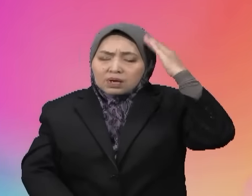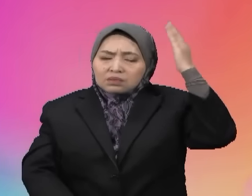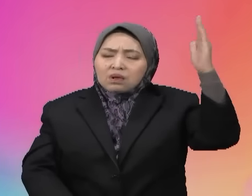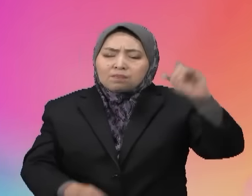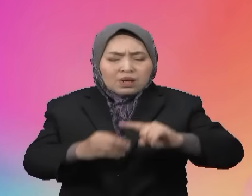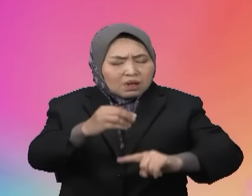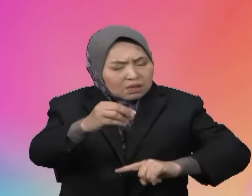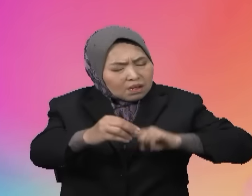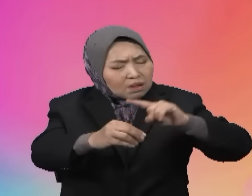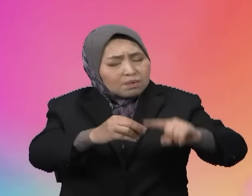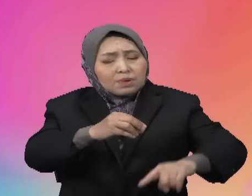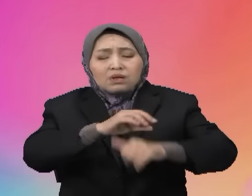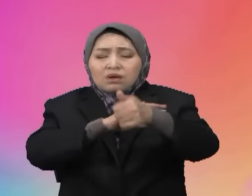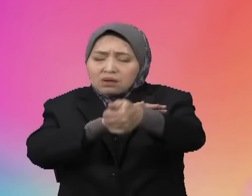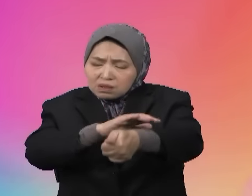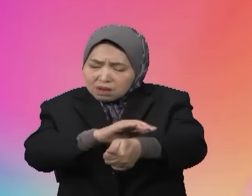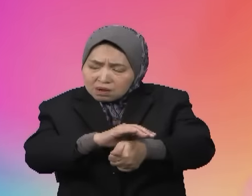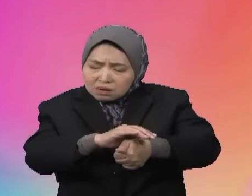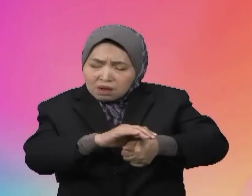alimil ghaibi